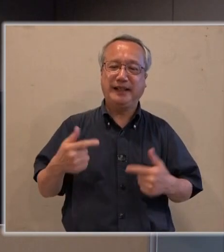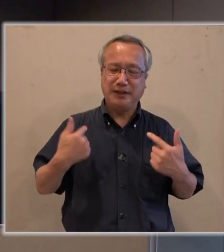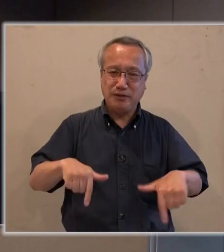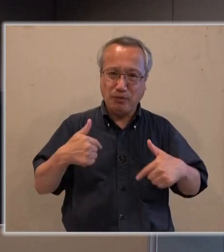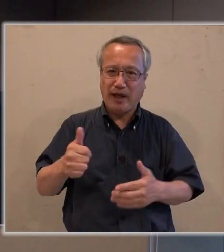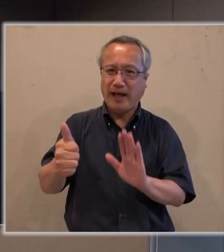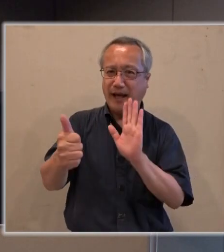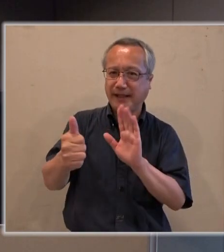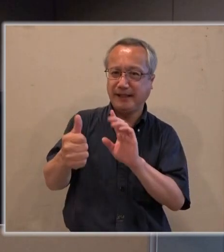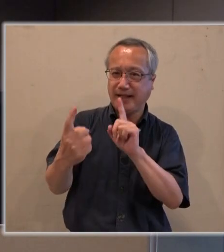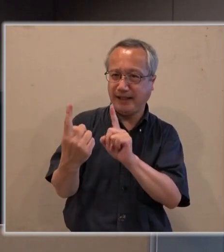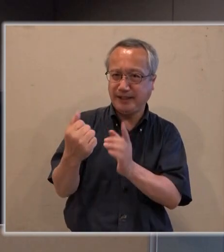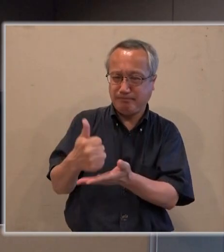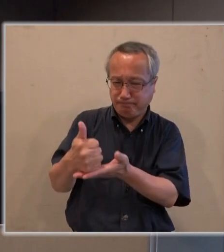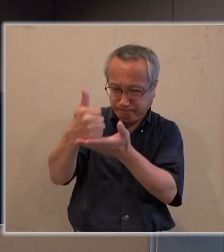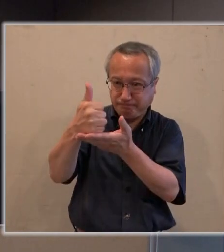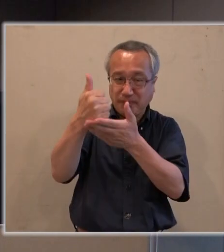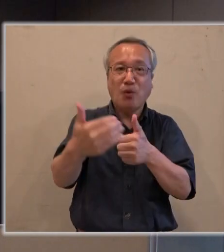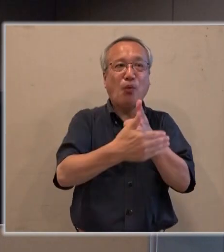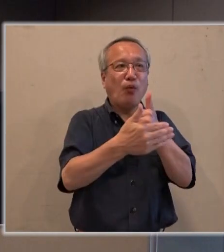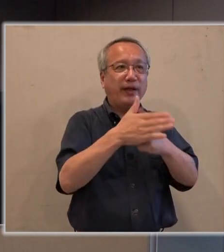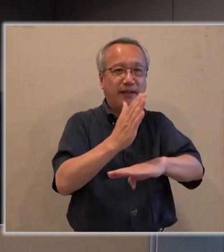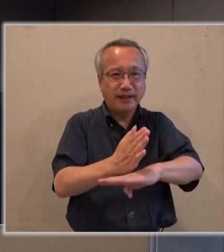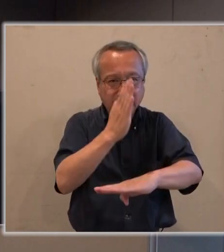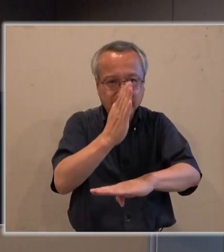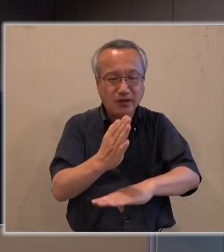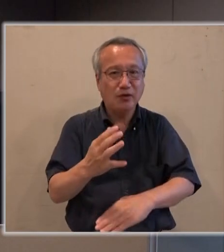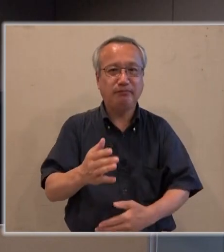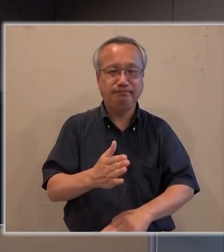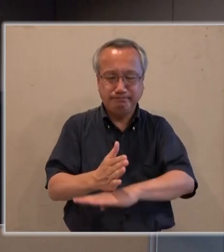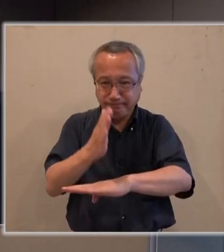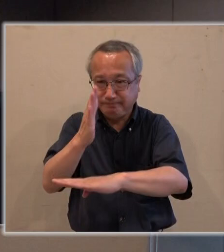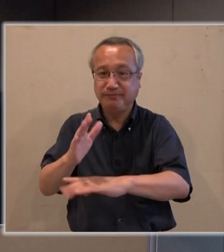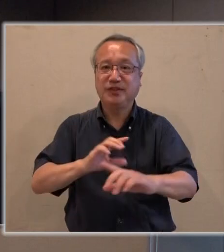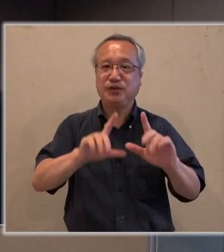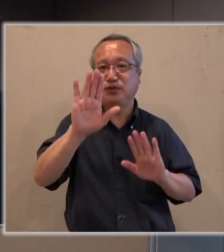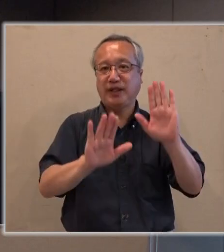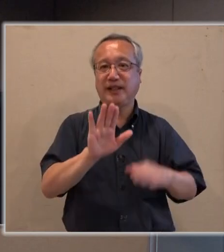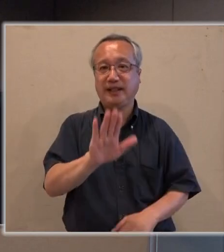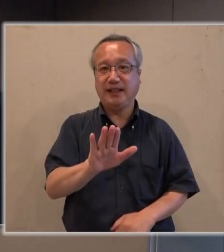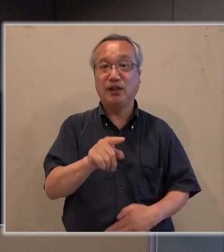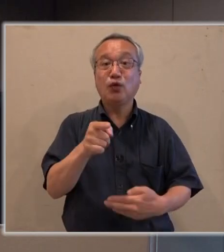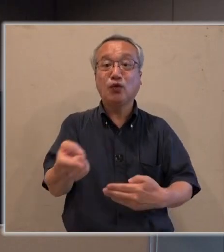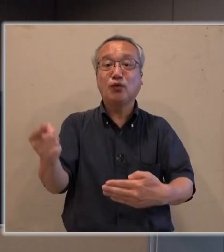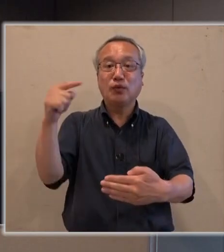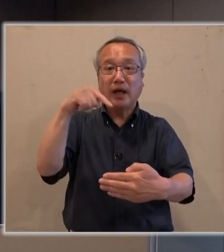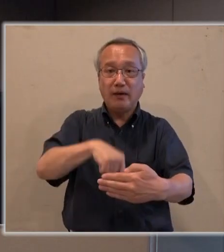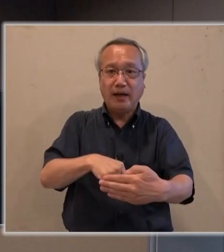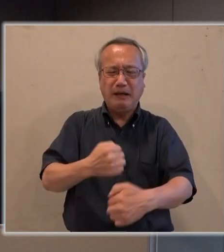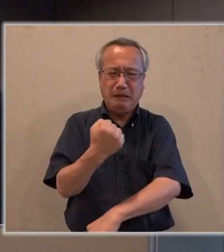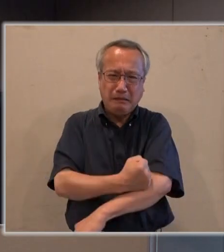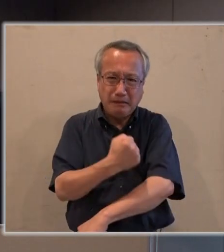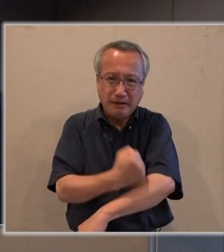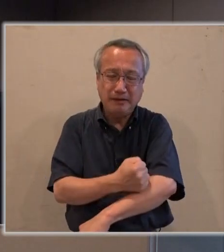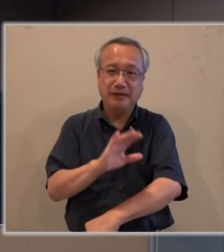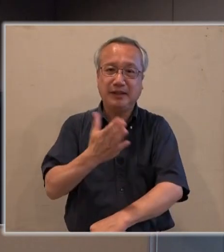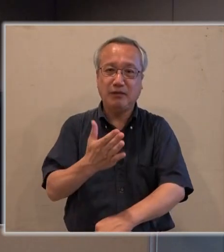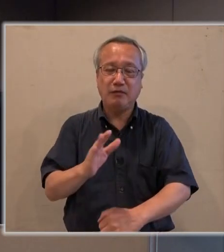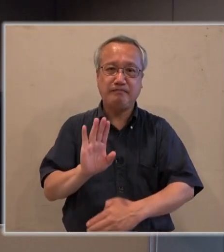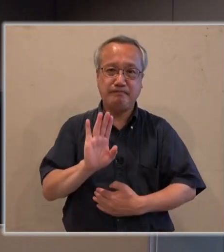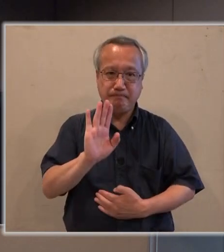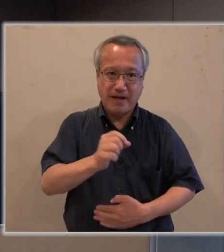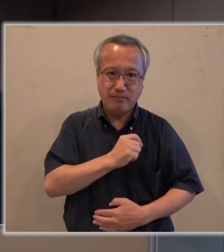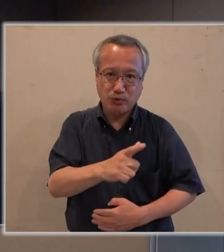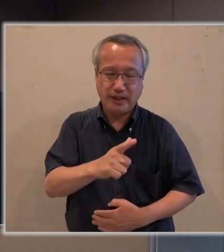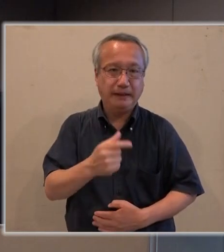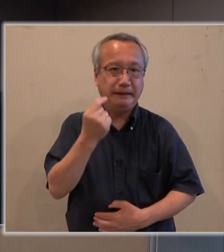示し応援の感謝を忘れない姿がありました。そしてその裏側、困難な状況でも前向きになれない